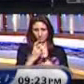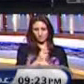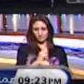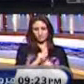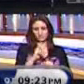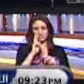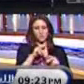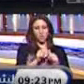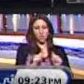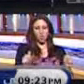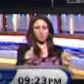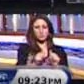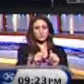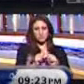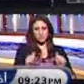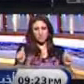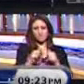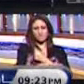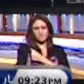بتعيش تحت خط الفقر،